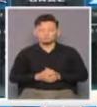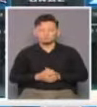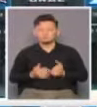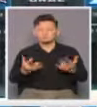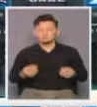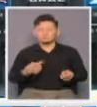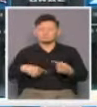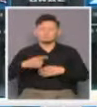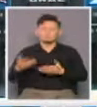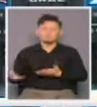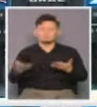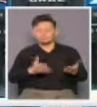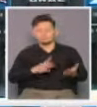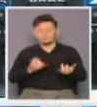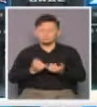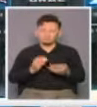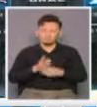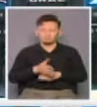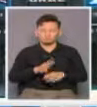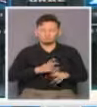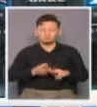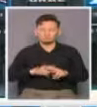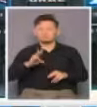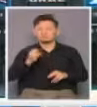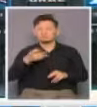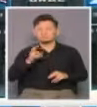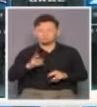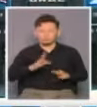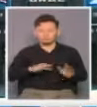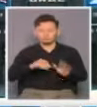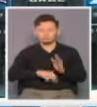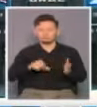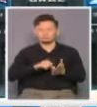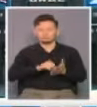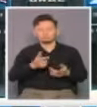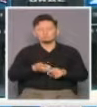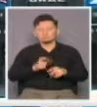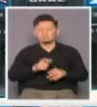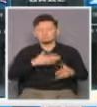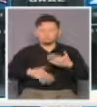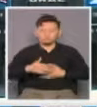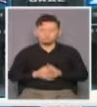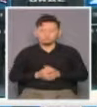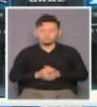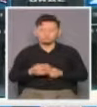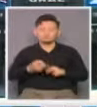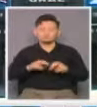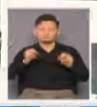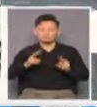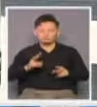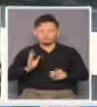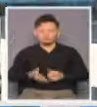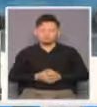мы пригласили гостей, наших нефтяников. Будем очень рады представлять нашу